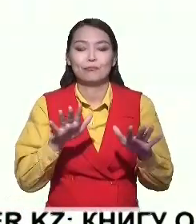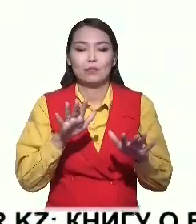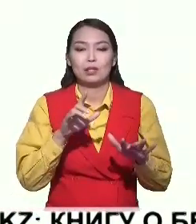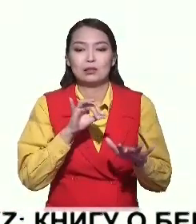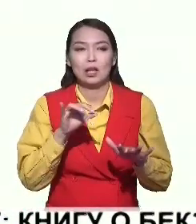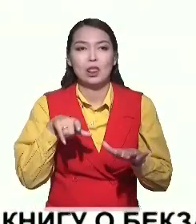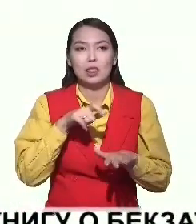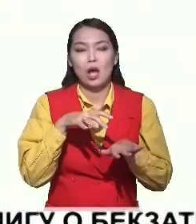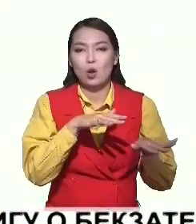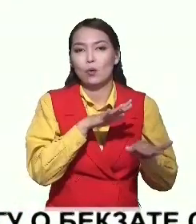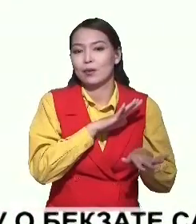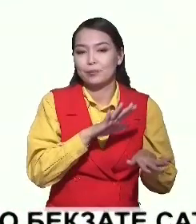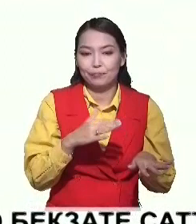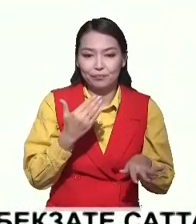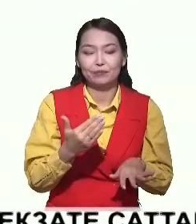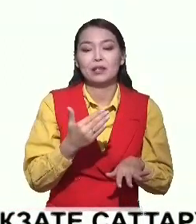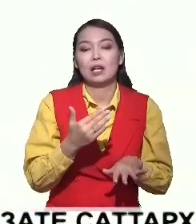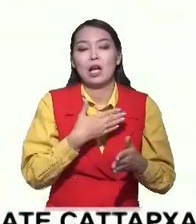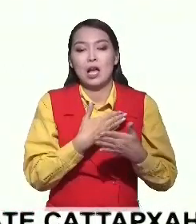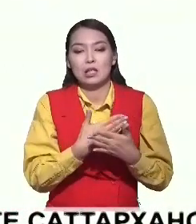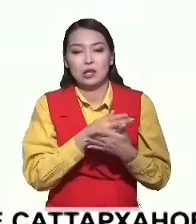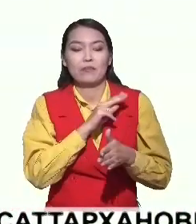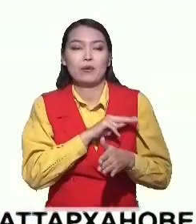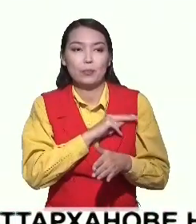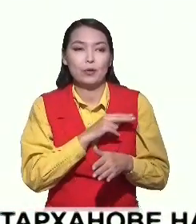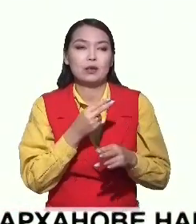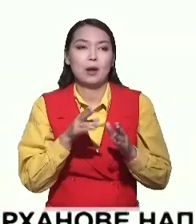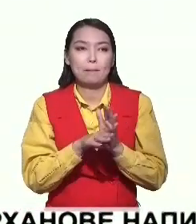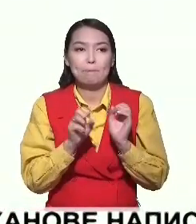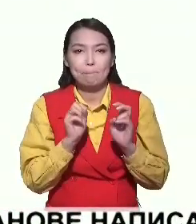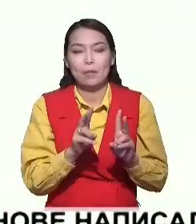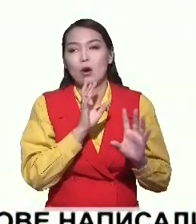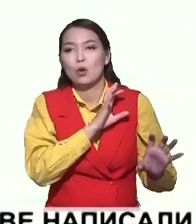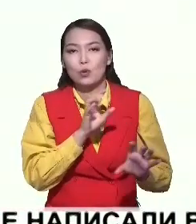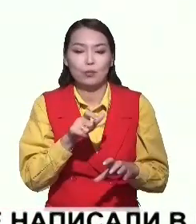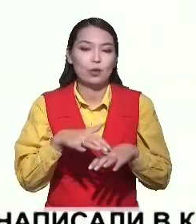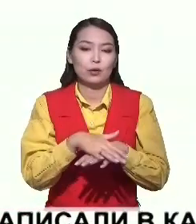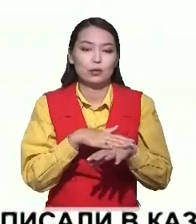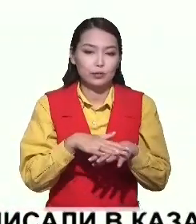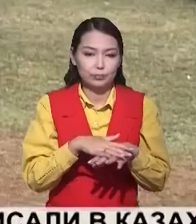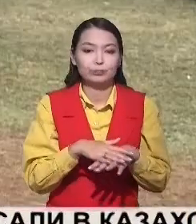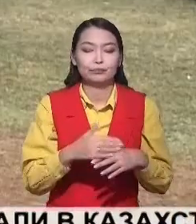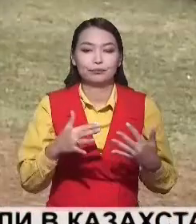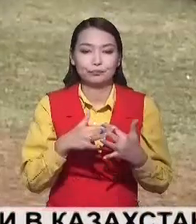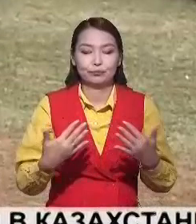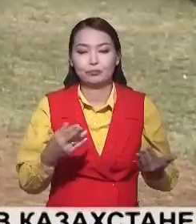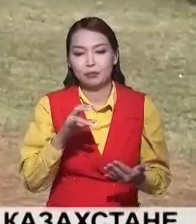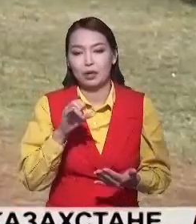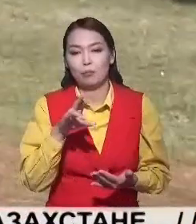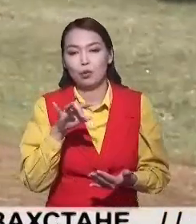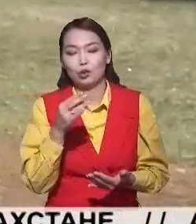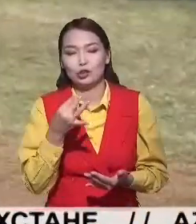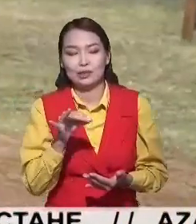а также проводятся все мероприятия, чтобы обезопасить население от предстоящих паводкового сезона. Подобные работы